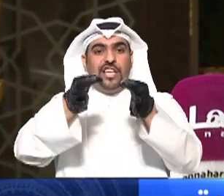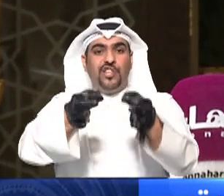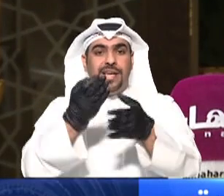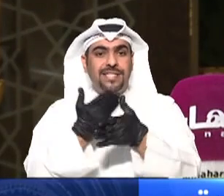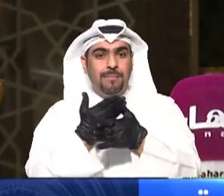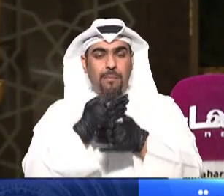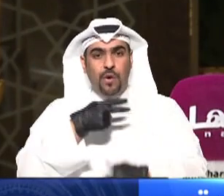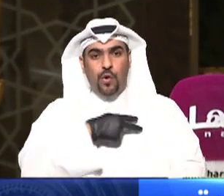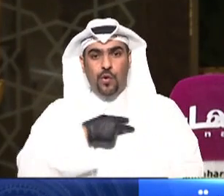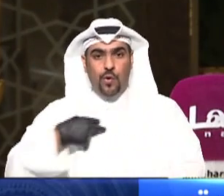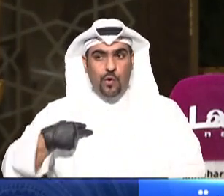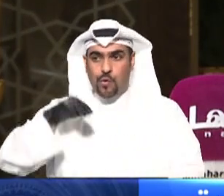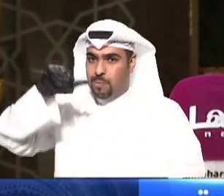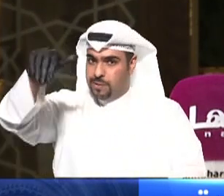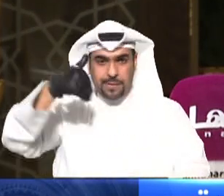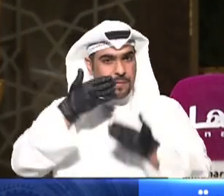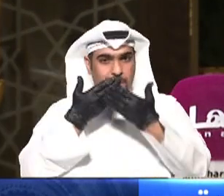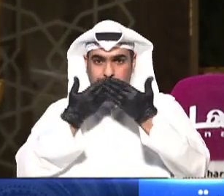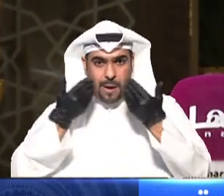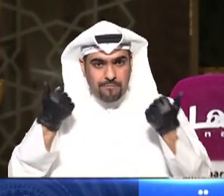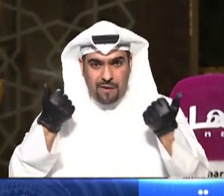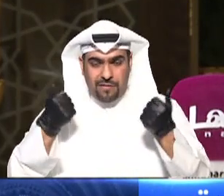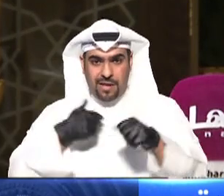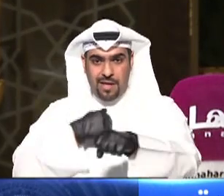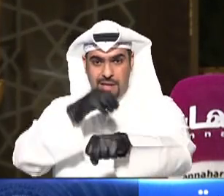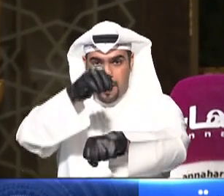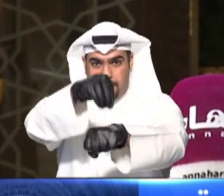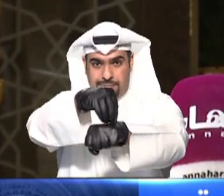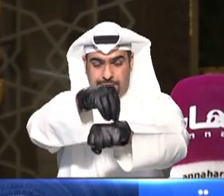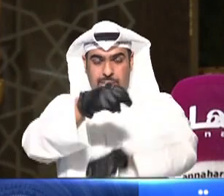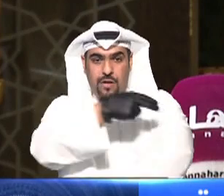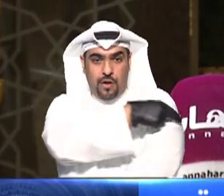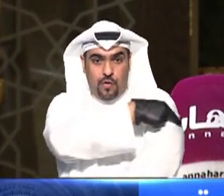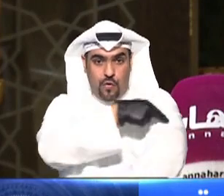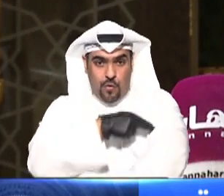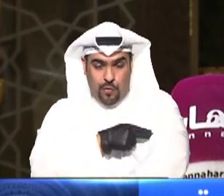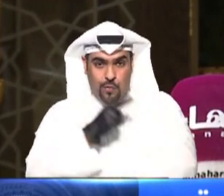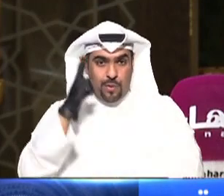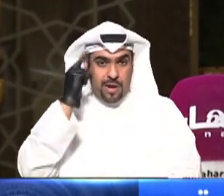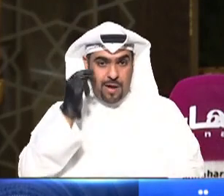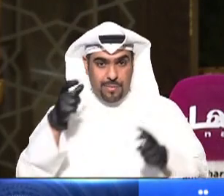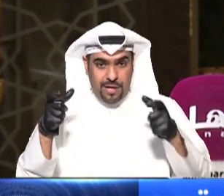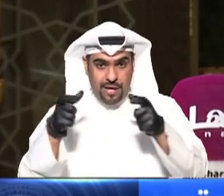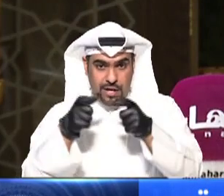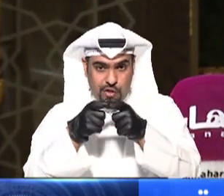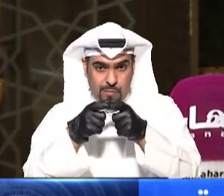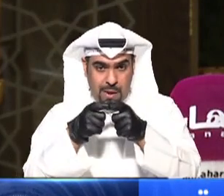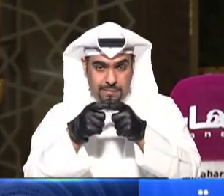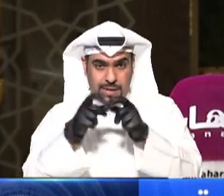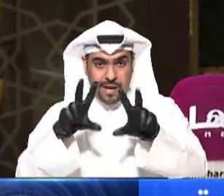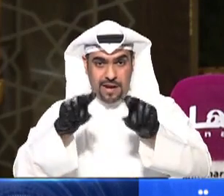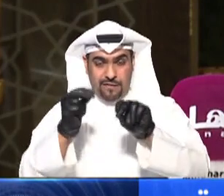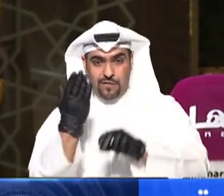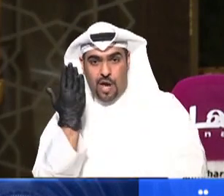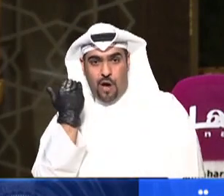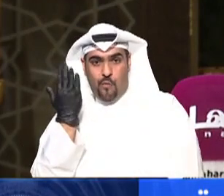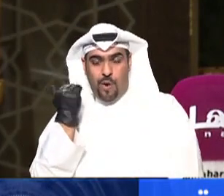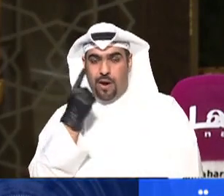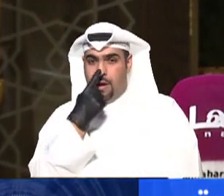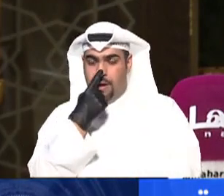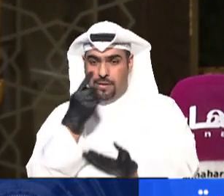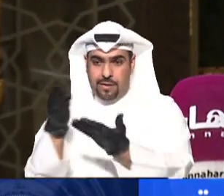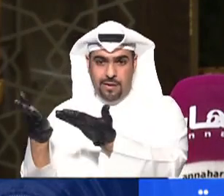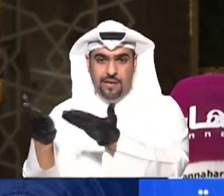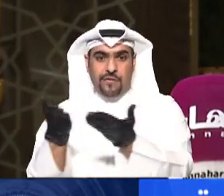أخوان النواب من يرغب منهم إلى اجتماع في مكتب المجلس استمرارا للاجتماعات السابقة التي كانت تتم